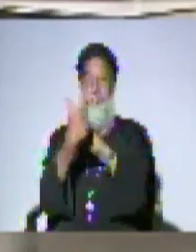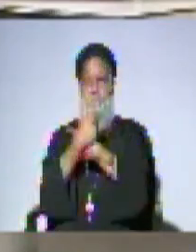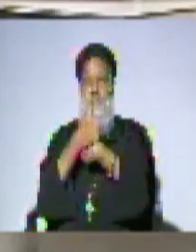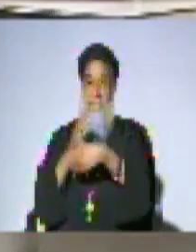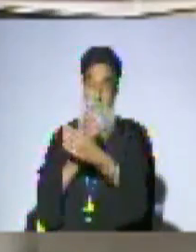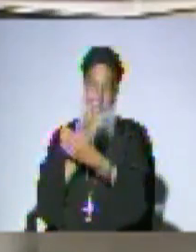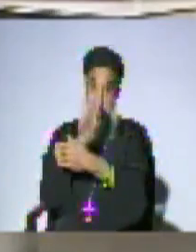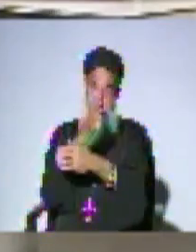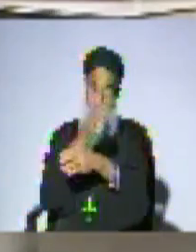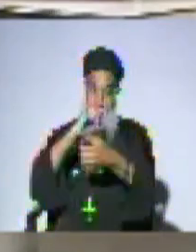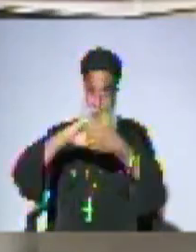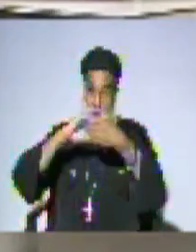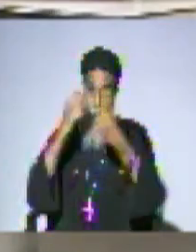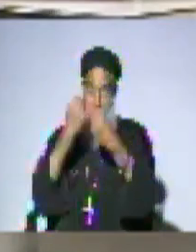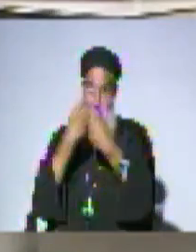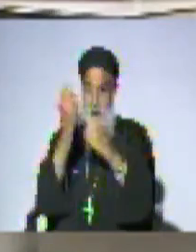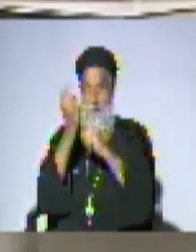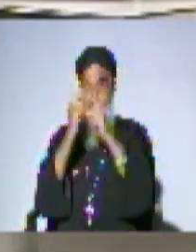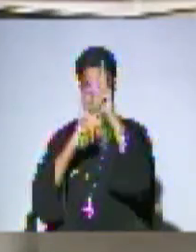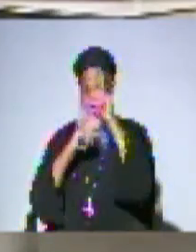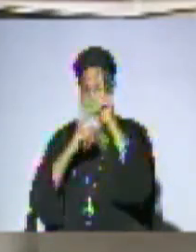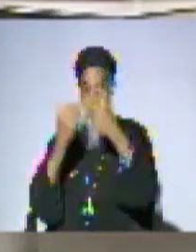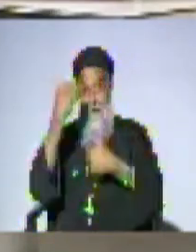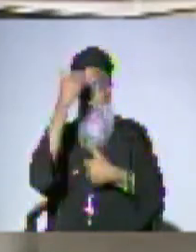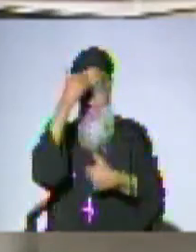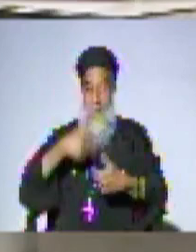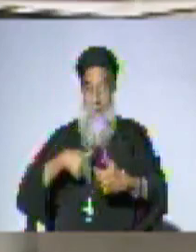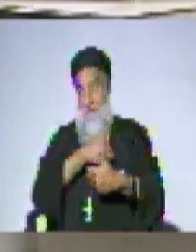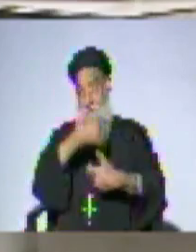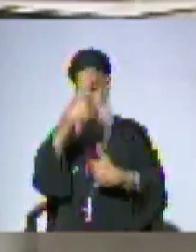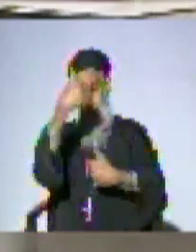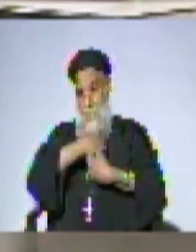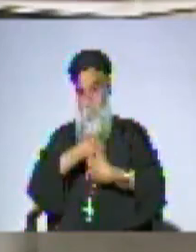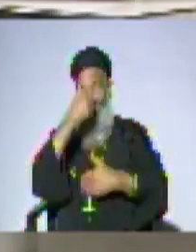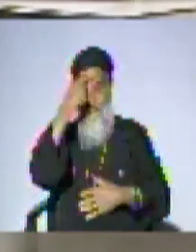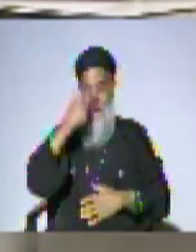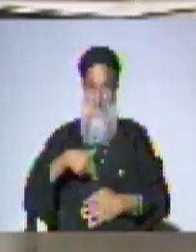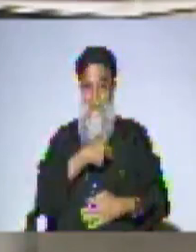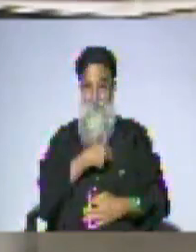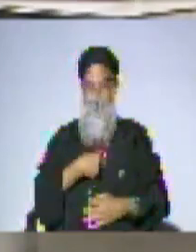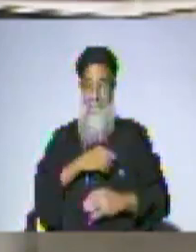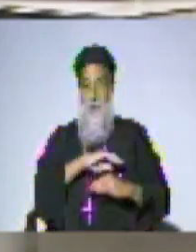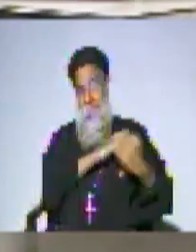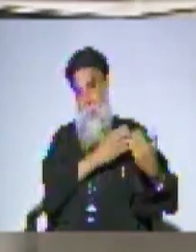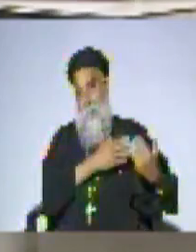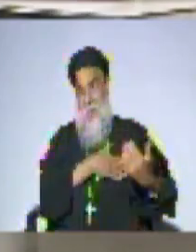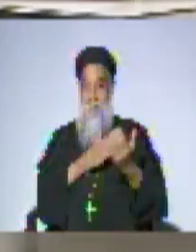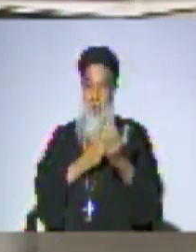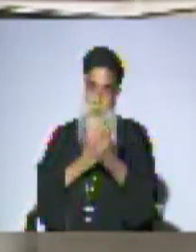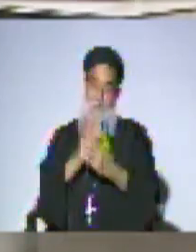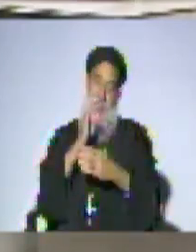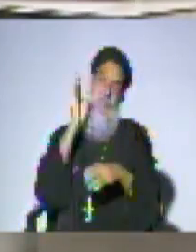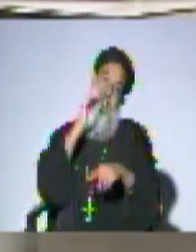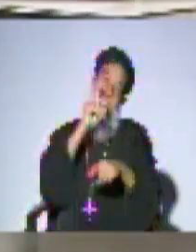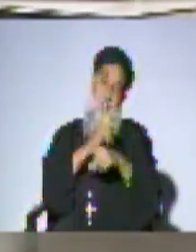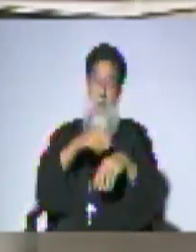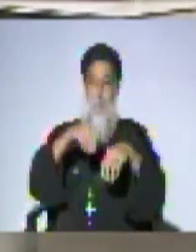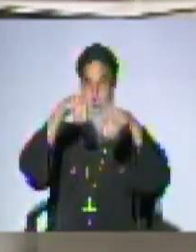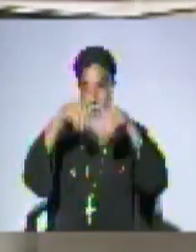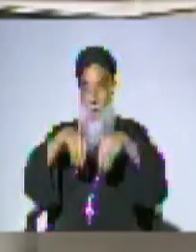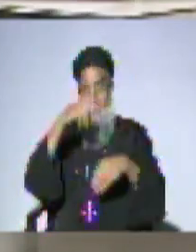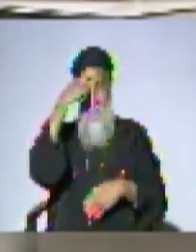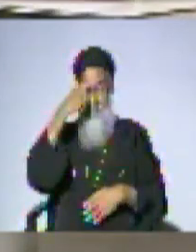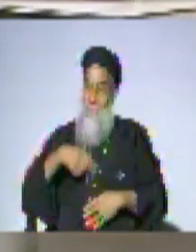في عهد مع ربنا بيجي الكنيسة، عشان الإيمان يتلقاه في الكنيسة، المعمودية في